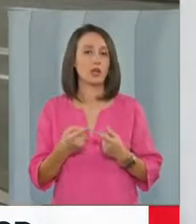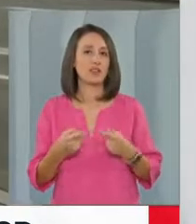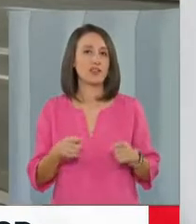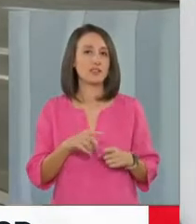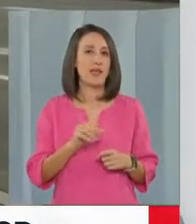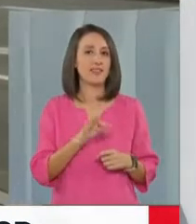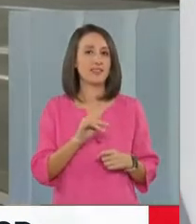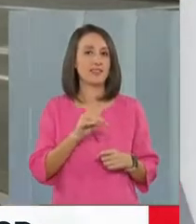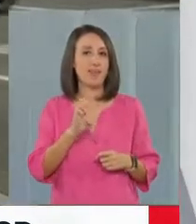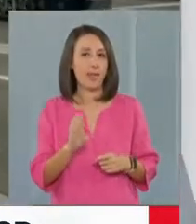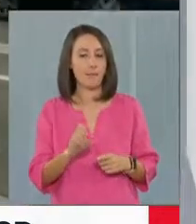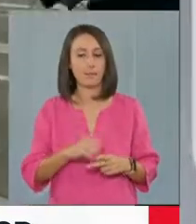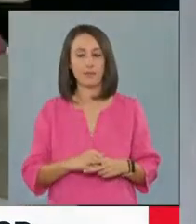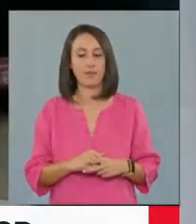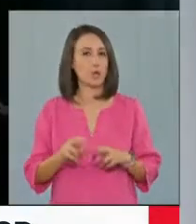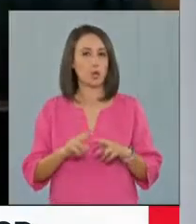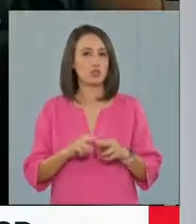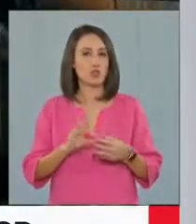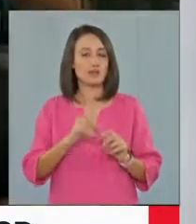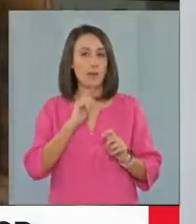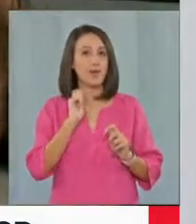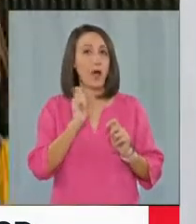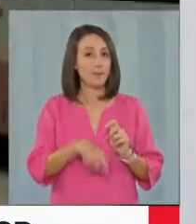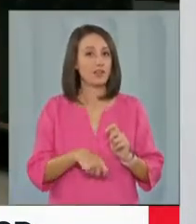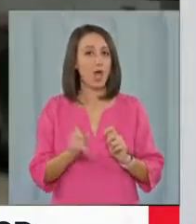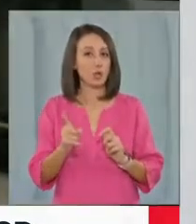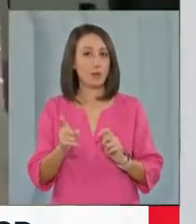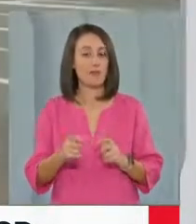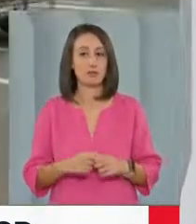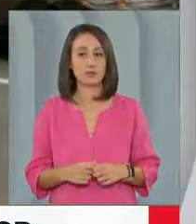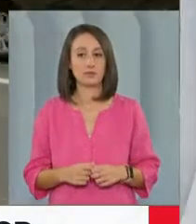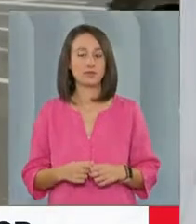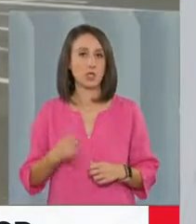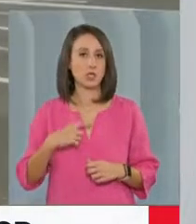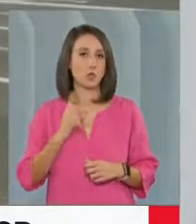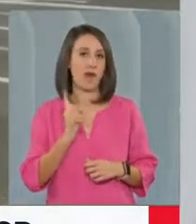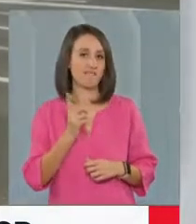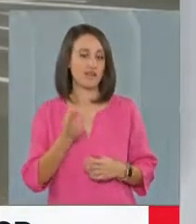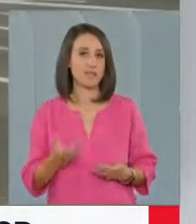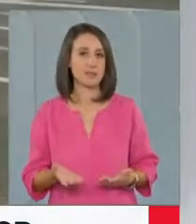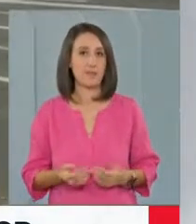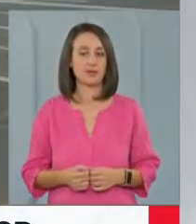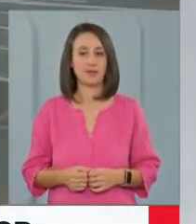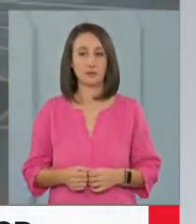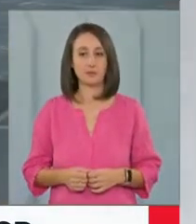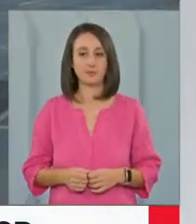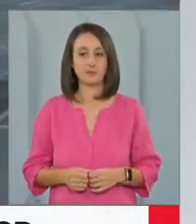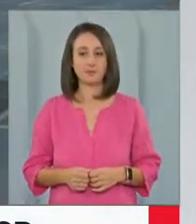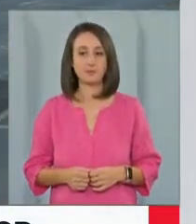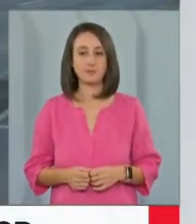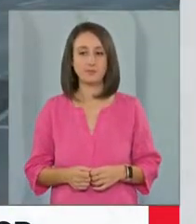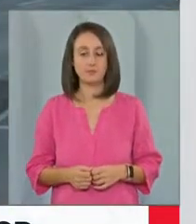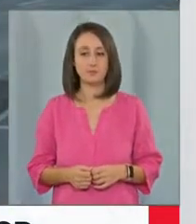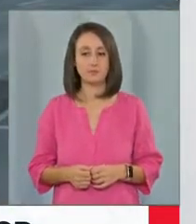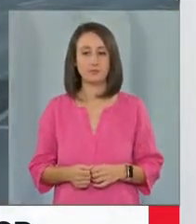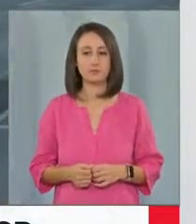constă sancțiunea pe care ați aplicat-o municipalității din Cluj-Napoca? Este un avertisment. Până la urmă, noi